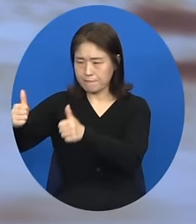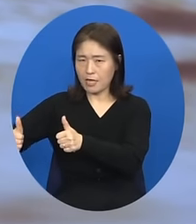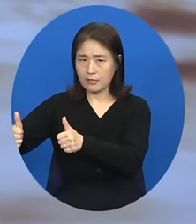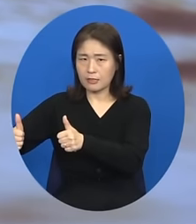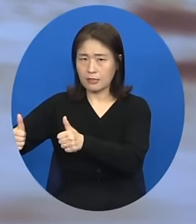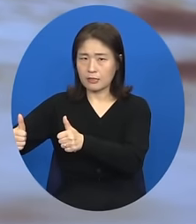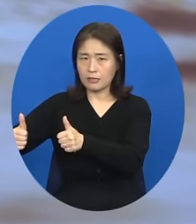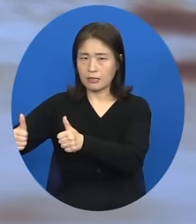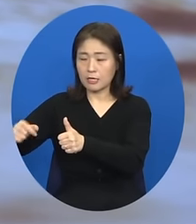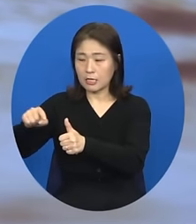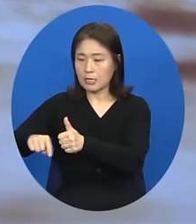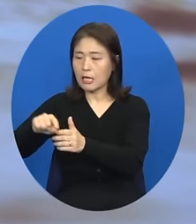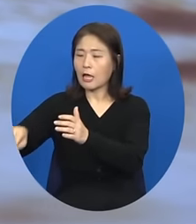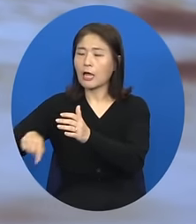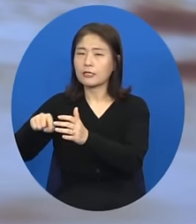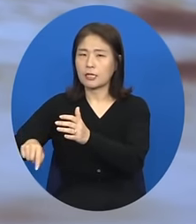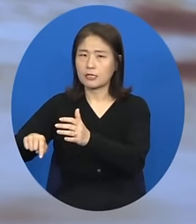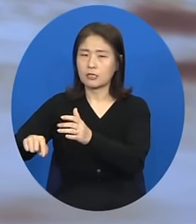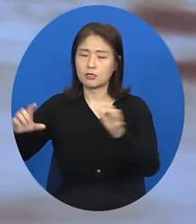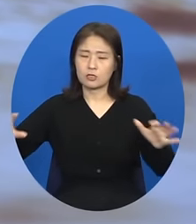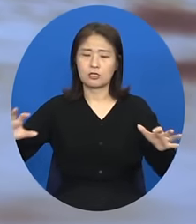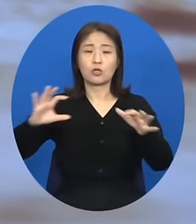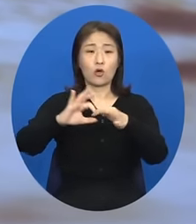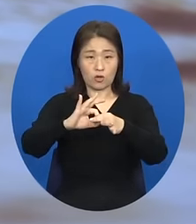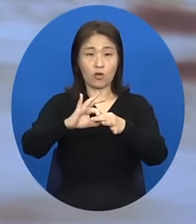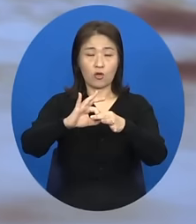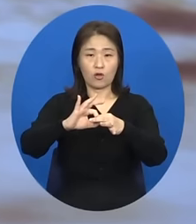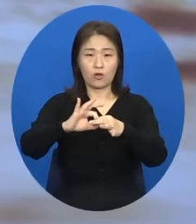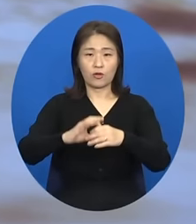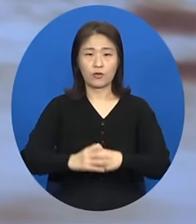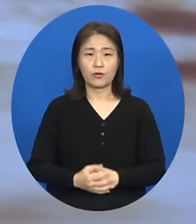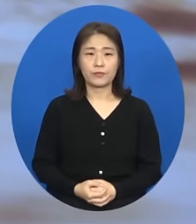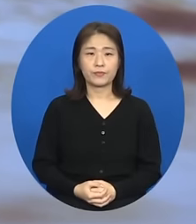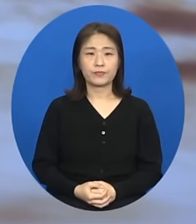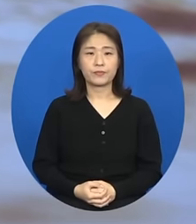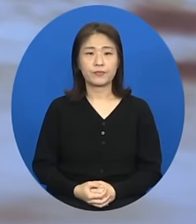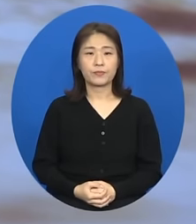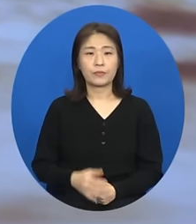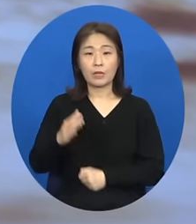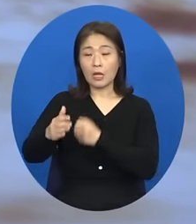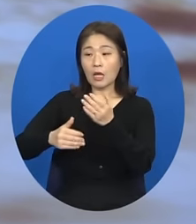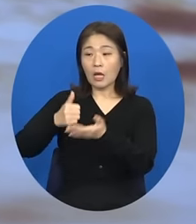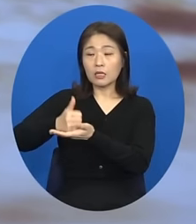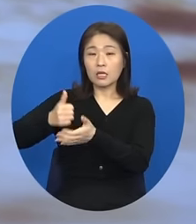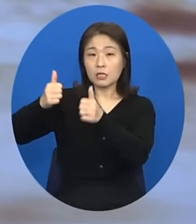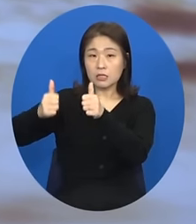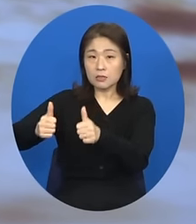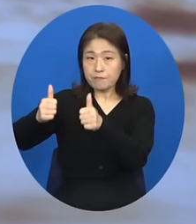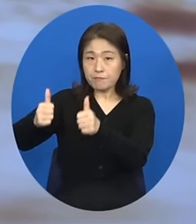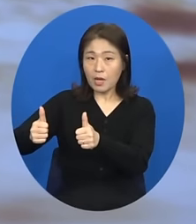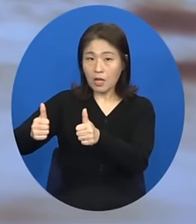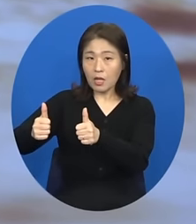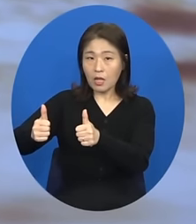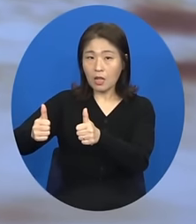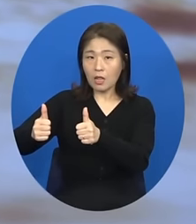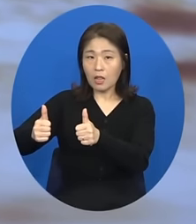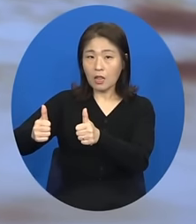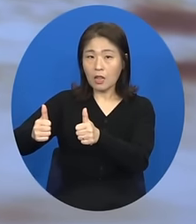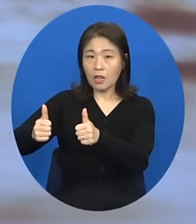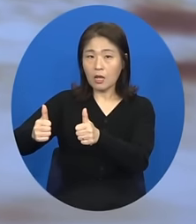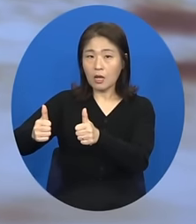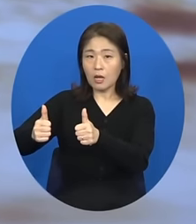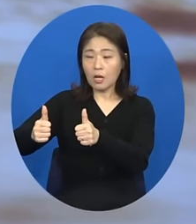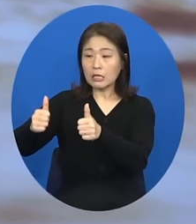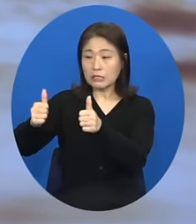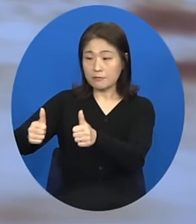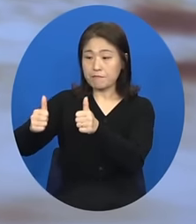의미해요. 이런 사람들이 전부 하나님의 심판 아래에 있다는 거예요. 하나님의 심판 아래에 있다는 말을 세번역으로 보면 유죄